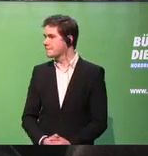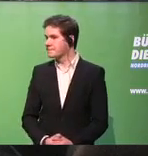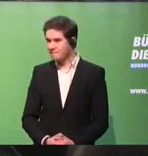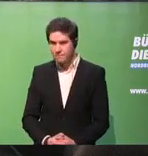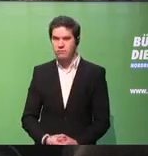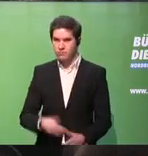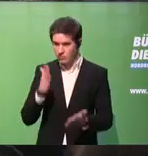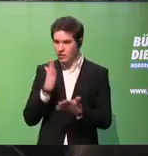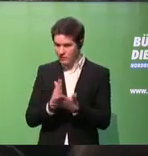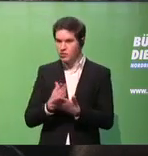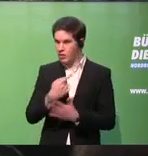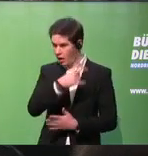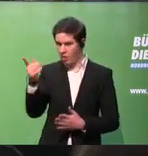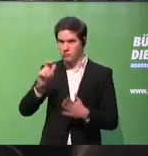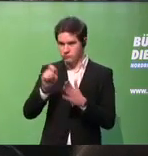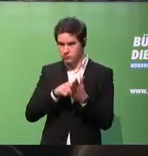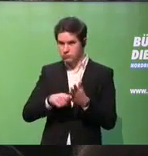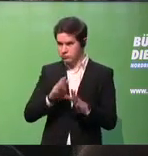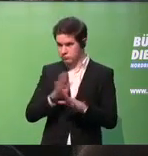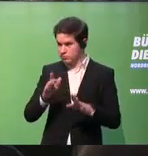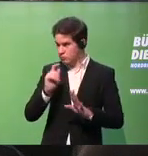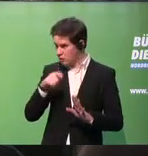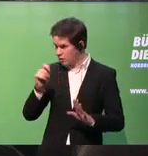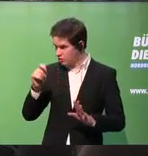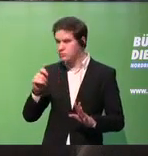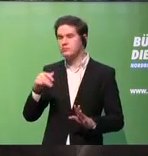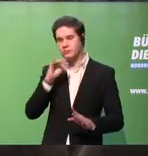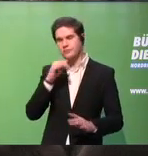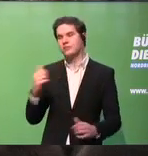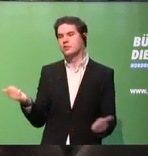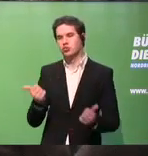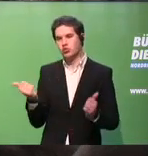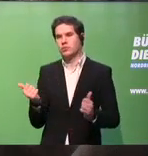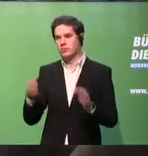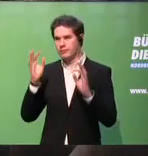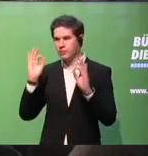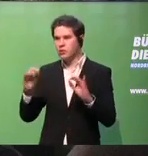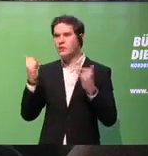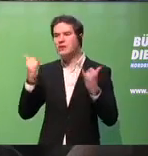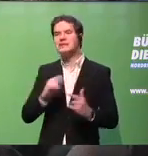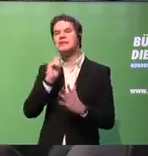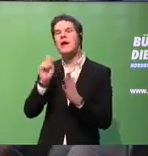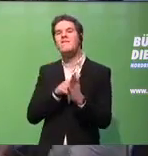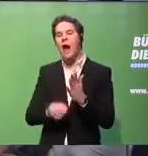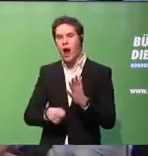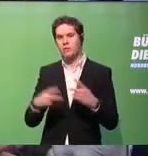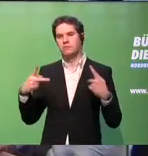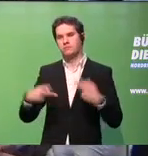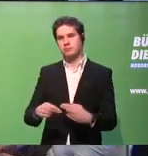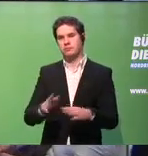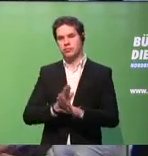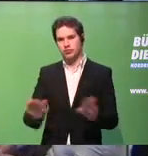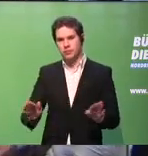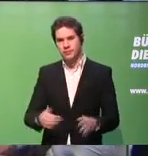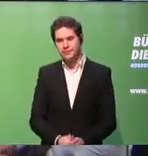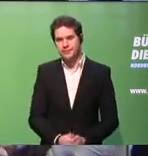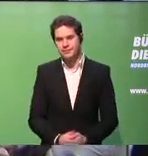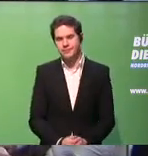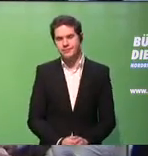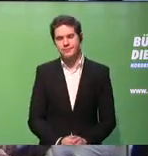So, haben alle ihre Stimme abgeben können? Das ist der Fall, wunderbar. Dann schließe ich den Wahlgang und